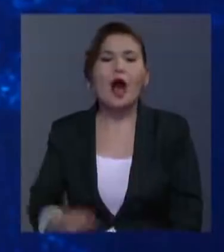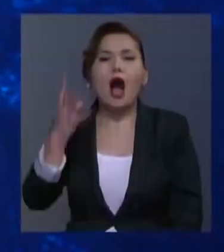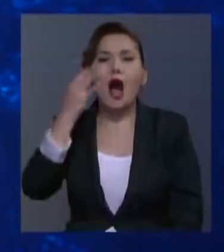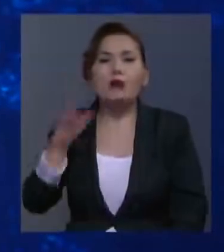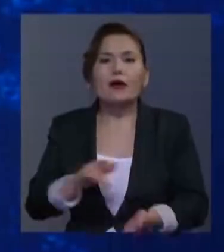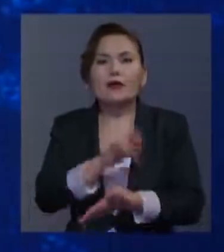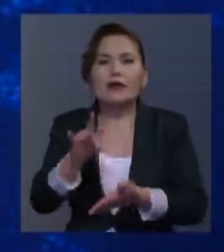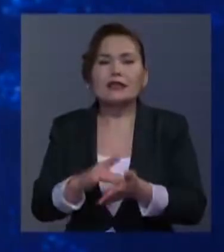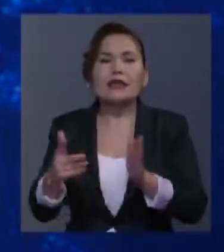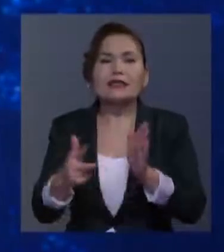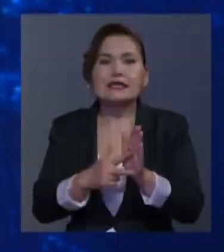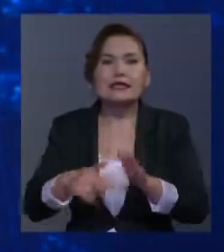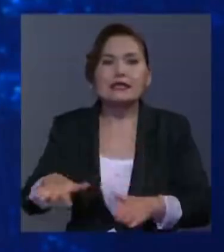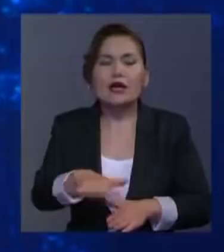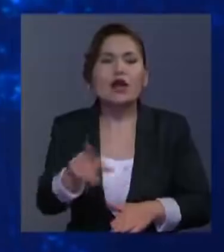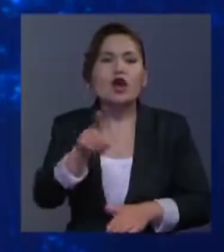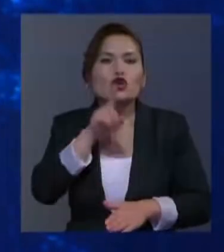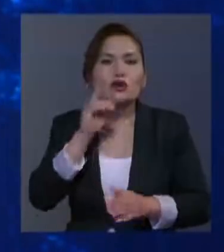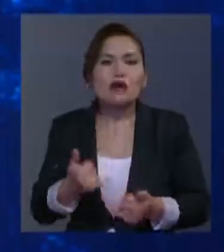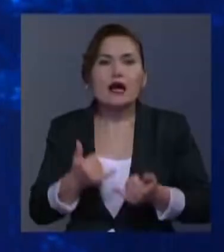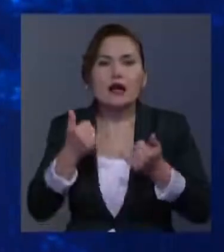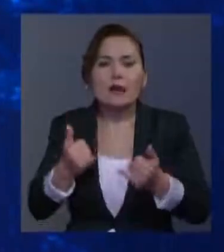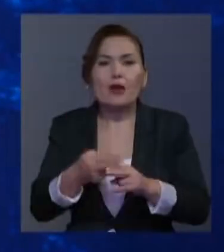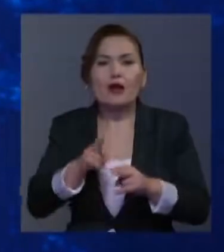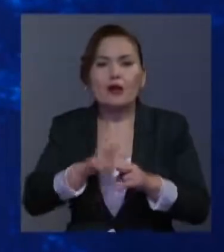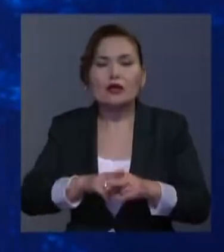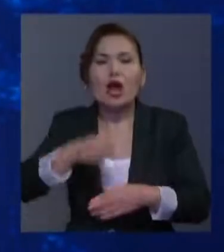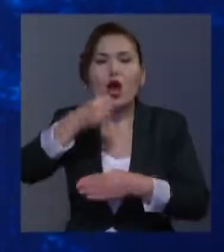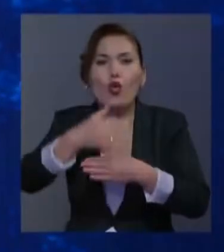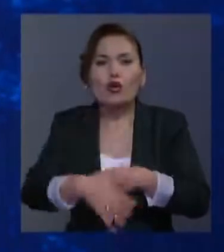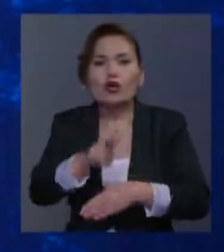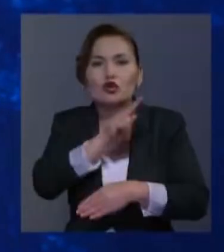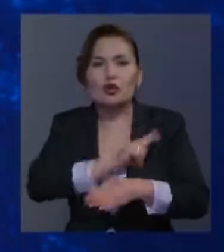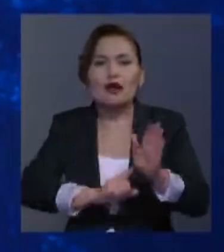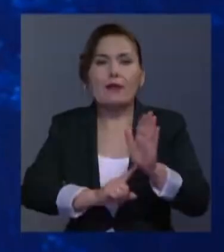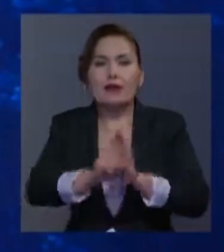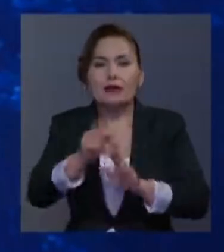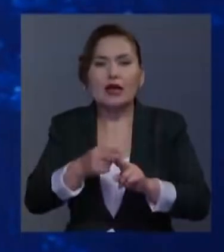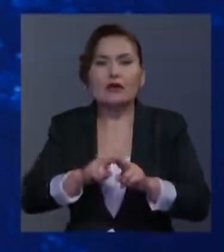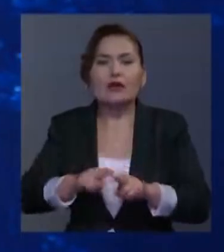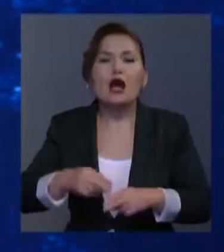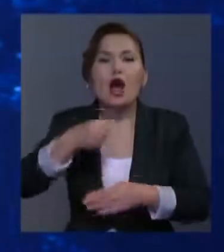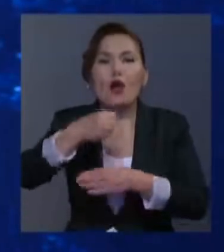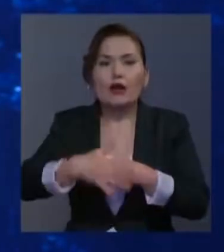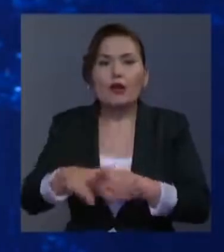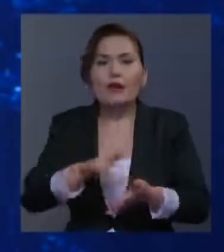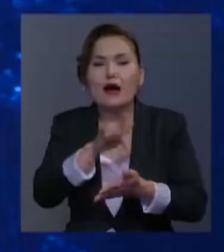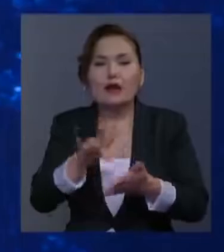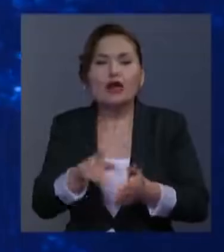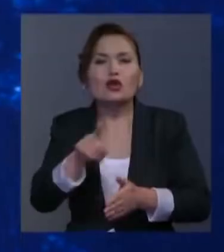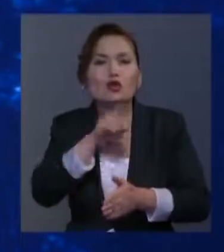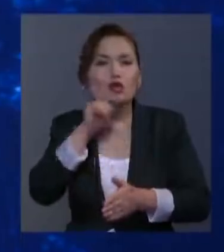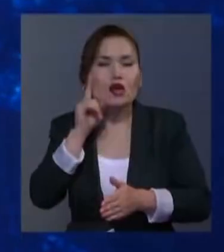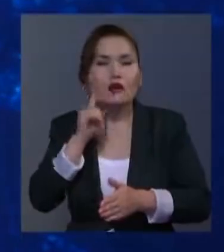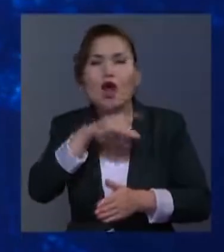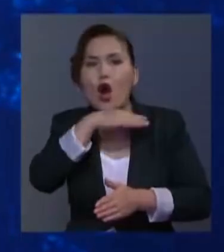Алматы қаласының 8 ауданында жастарға арналған мобильдік ресурстық орталықтар жұмыс істей бастады. Ресурстық орталықтар қаладағы жастар